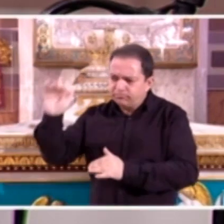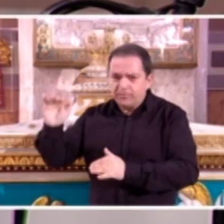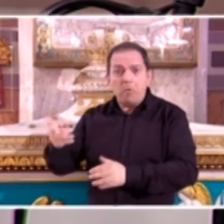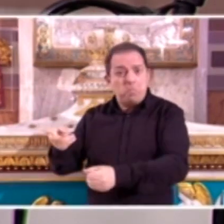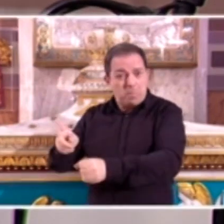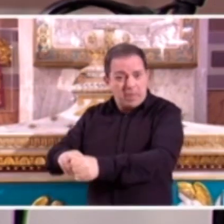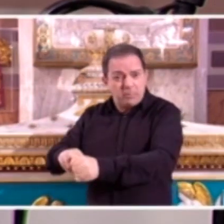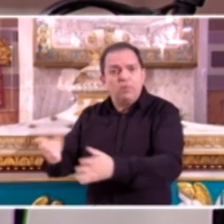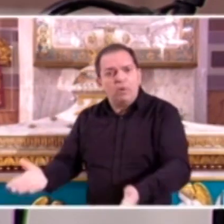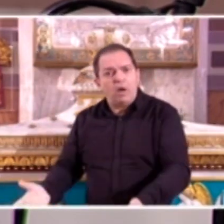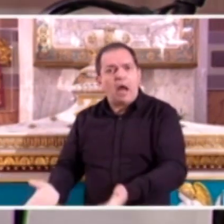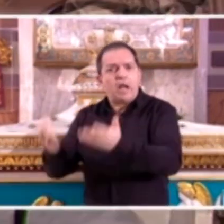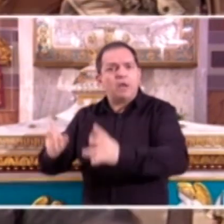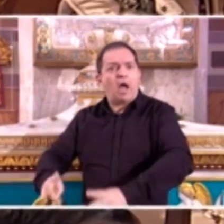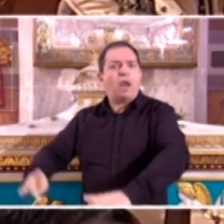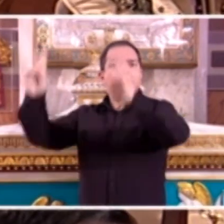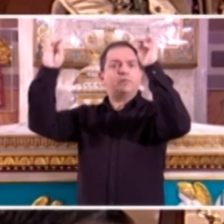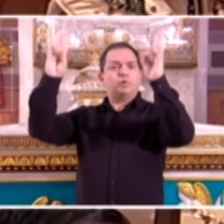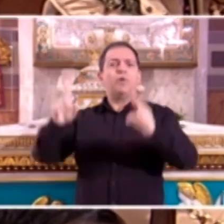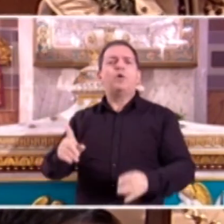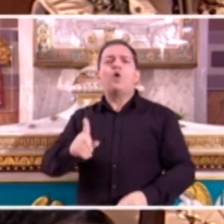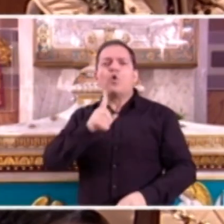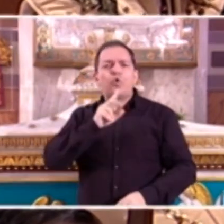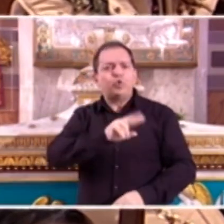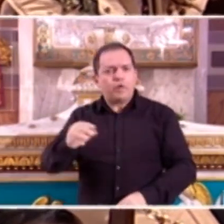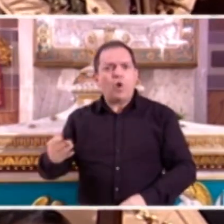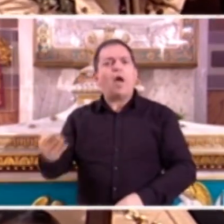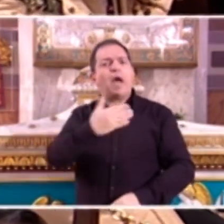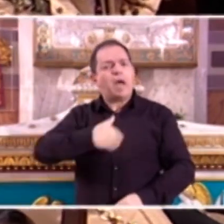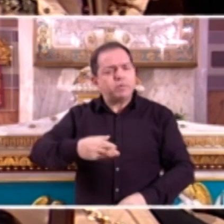ημάς εξεγερεί διά της